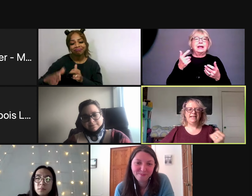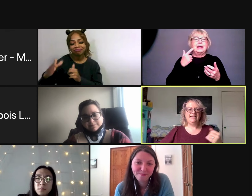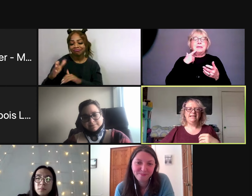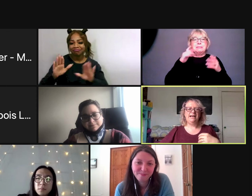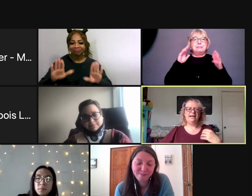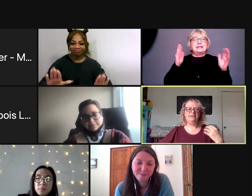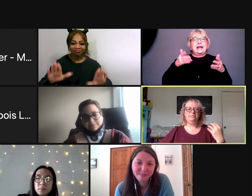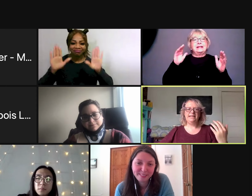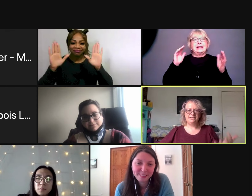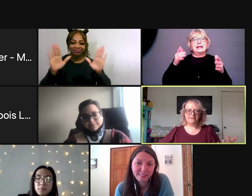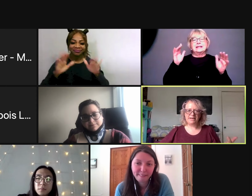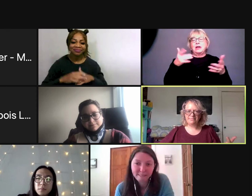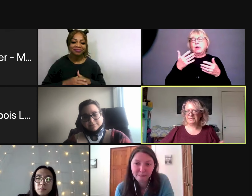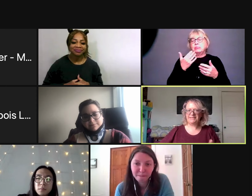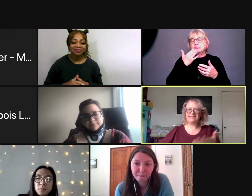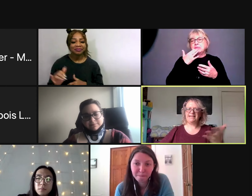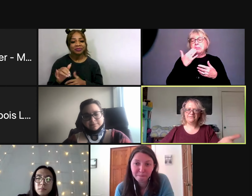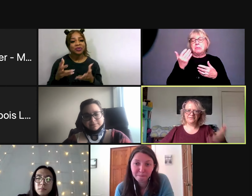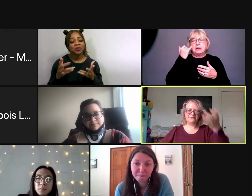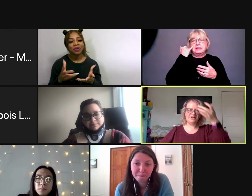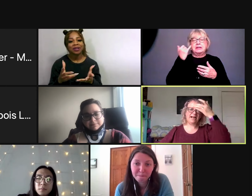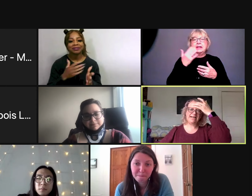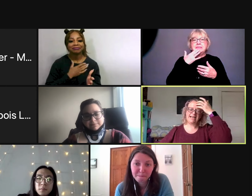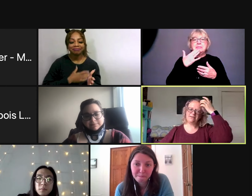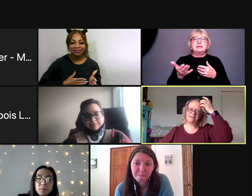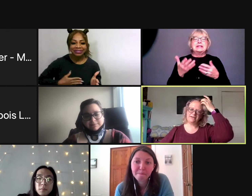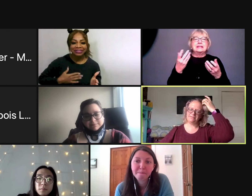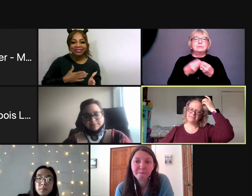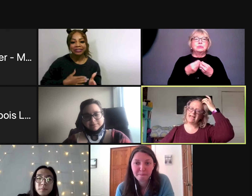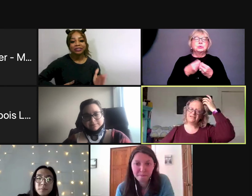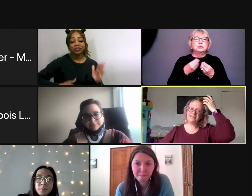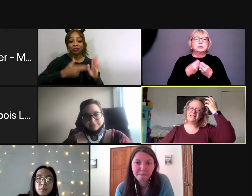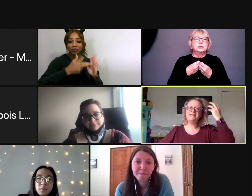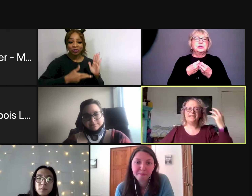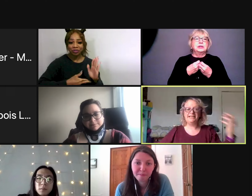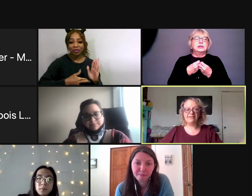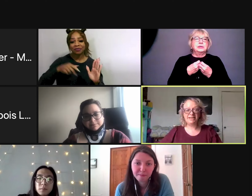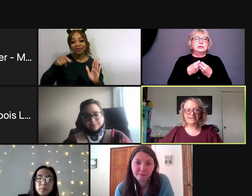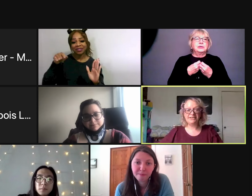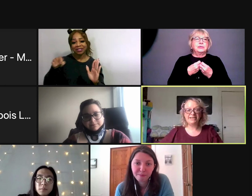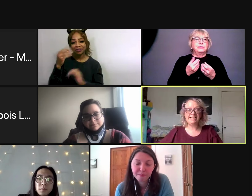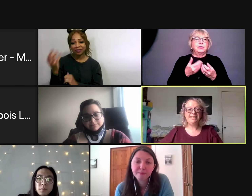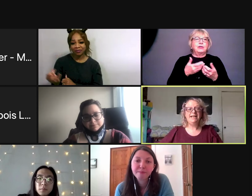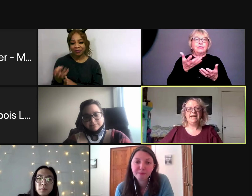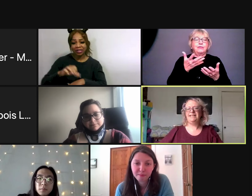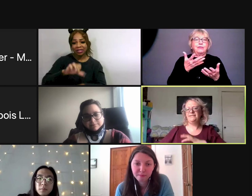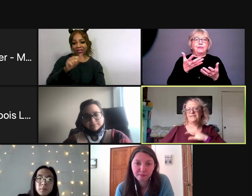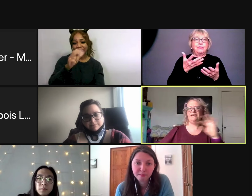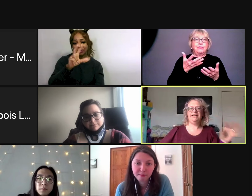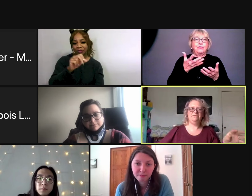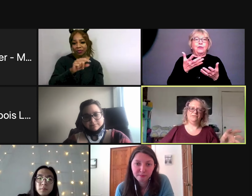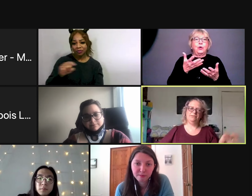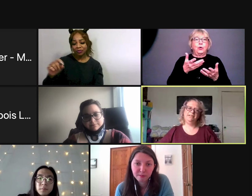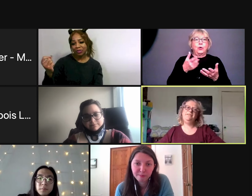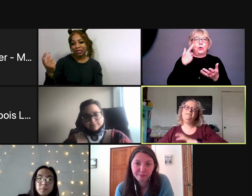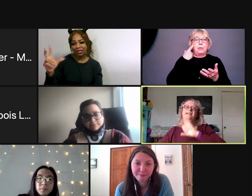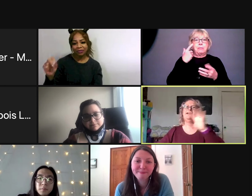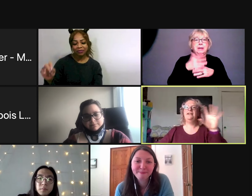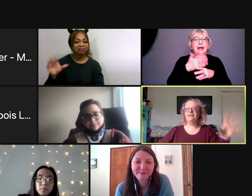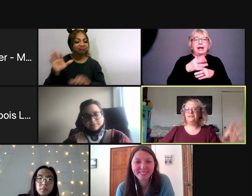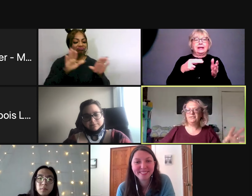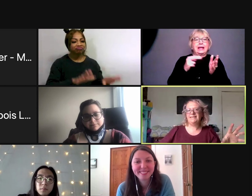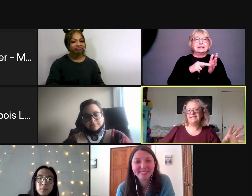été très inspirantes merci beaucoup et j'aimerais vous rappeler de vous inscrire pour vendredi de